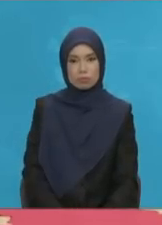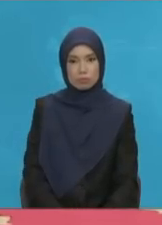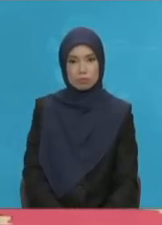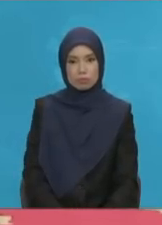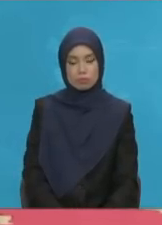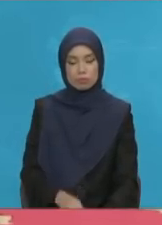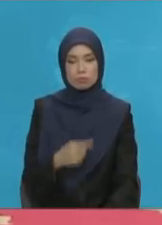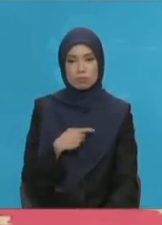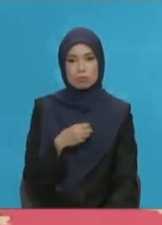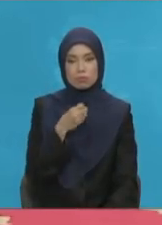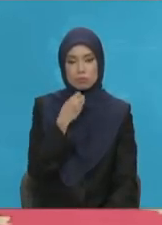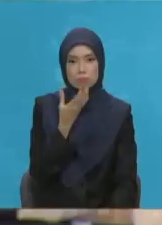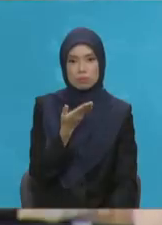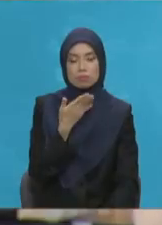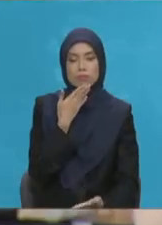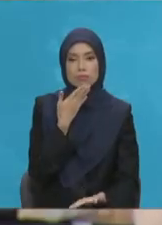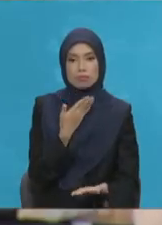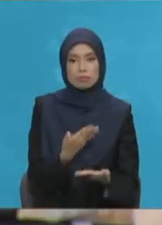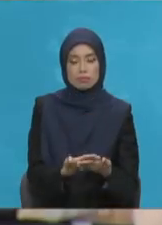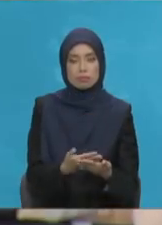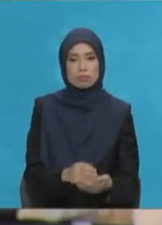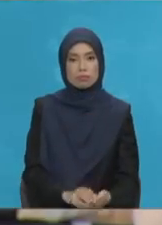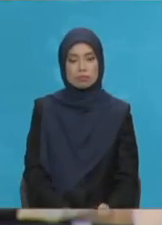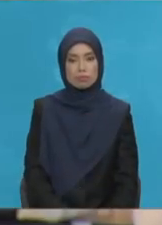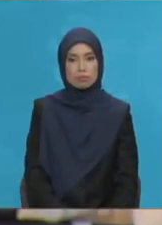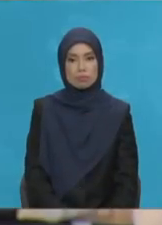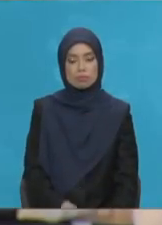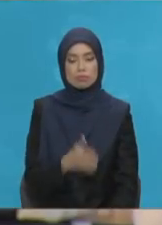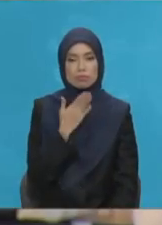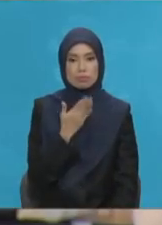menerima kasih Sekian saja yang